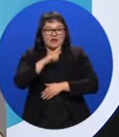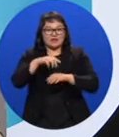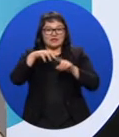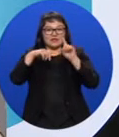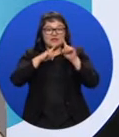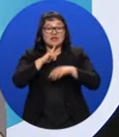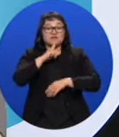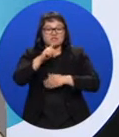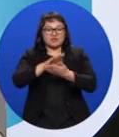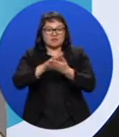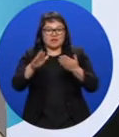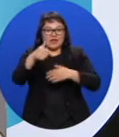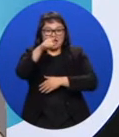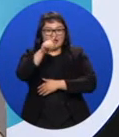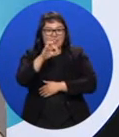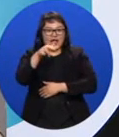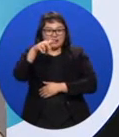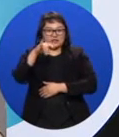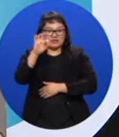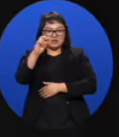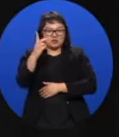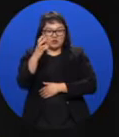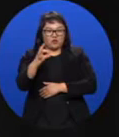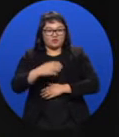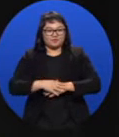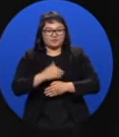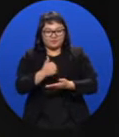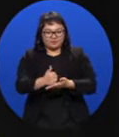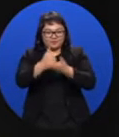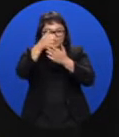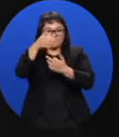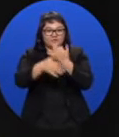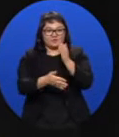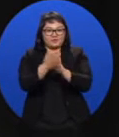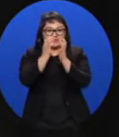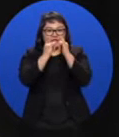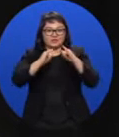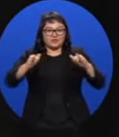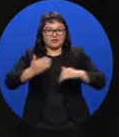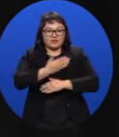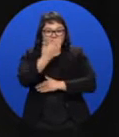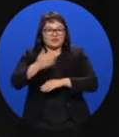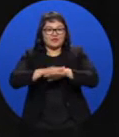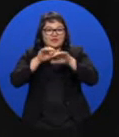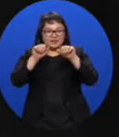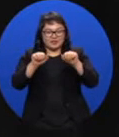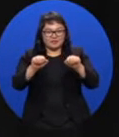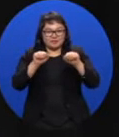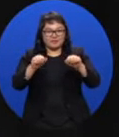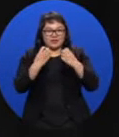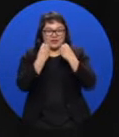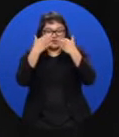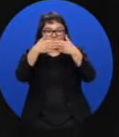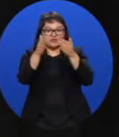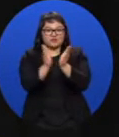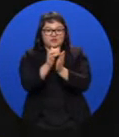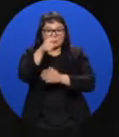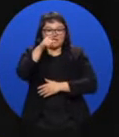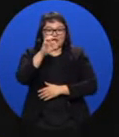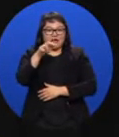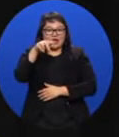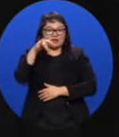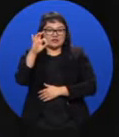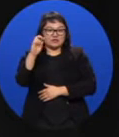강지용 후보부터 먼저 말씀해 주십시오. 존경하는 서귀포 시민 여러분 안녕하십니까. 새누리당